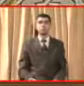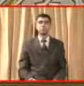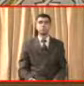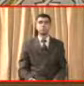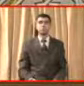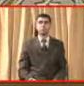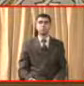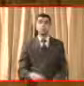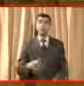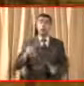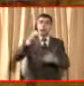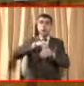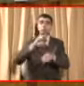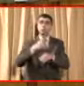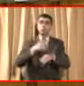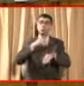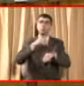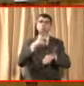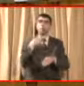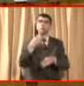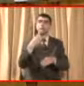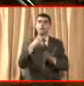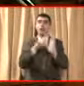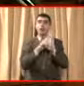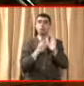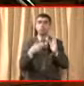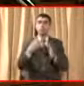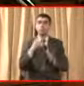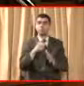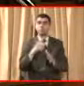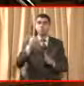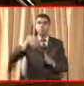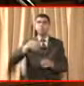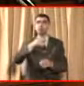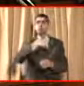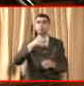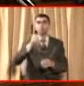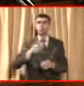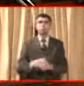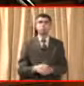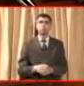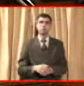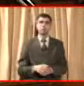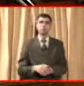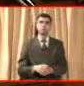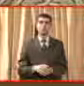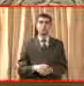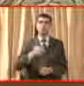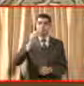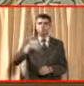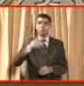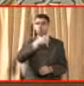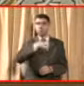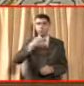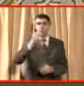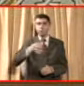أعرض المادة الثانية للتصويت كما صادقت عليه اللجنة. الإجماع. أعرض مشروع القانون برمته للتصويت كما صادقت